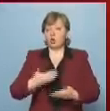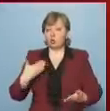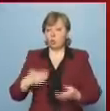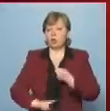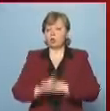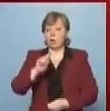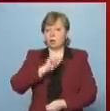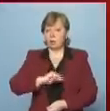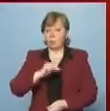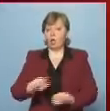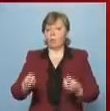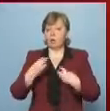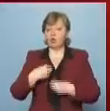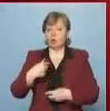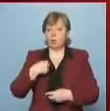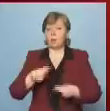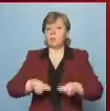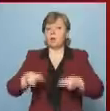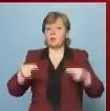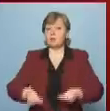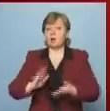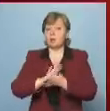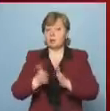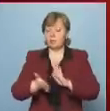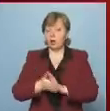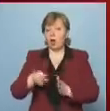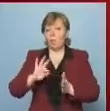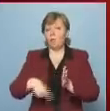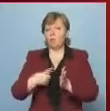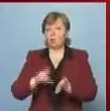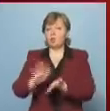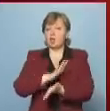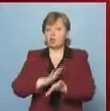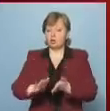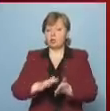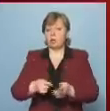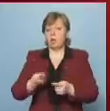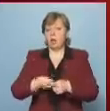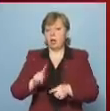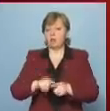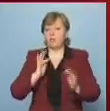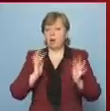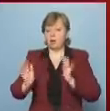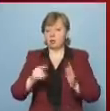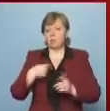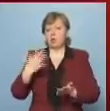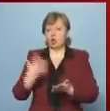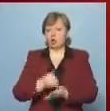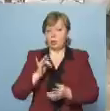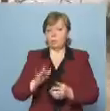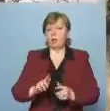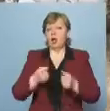к нам пришли на согласование вопроса зачистки этого участка леса, мы бы нашли приемлемый вариант